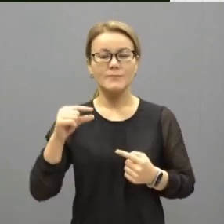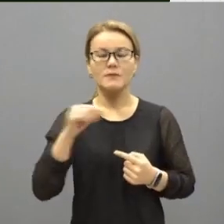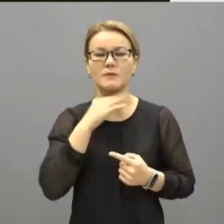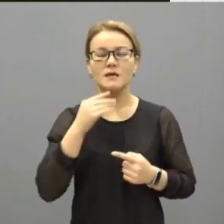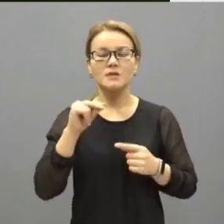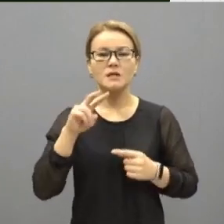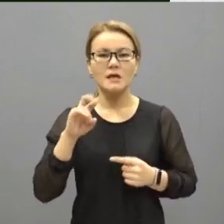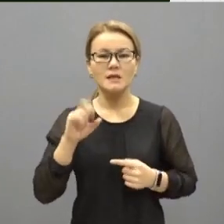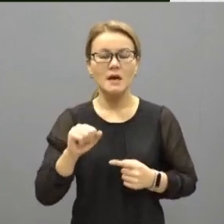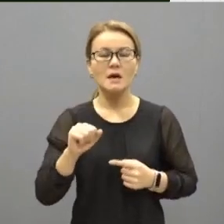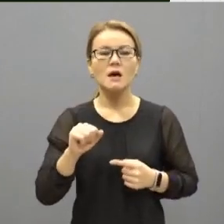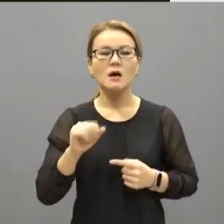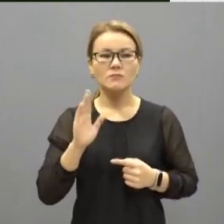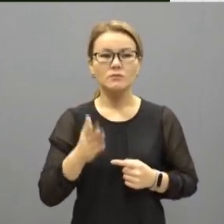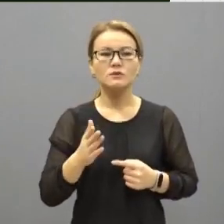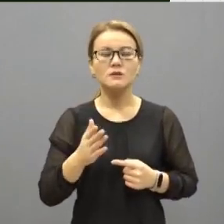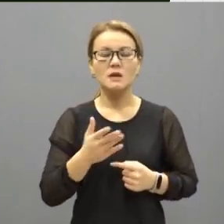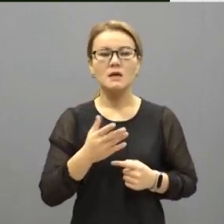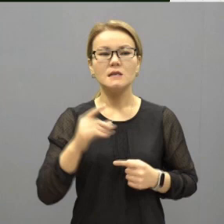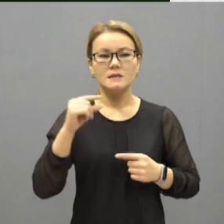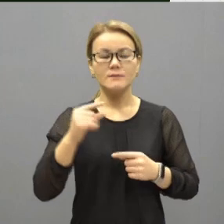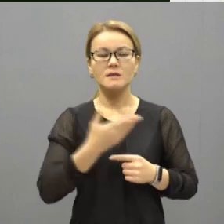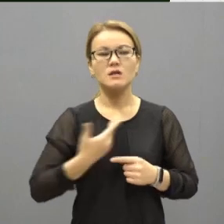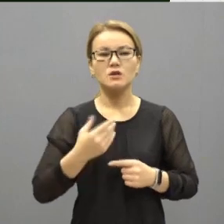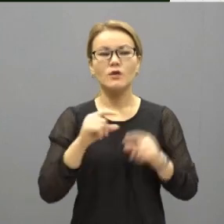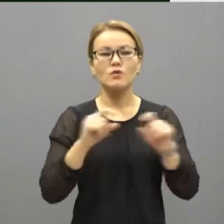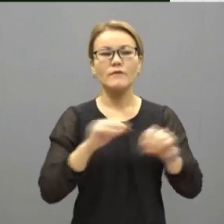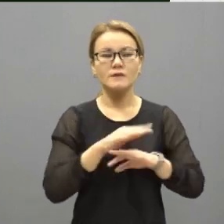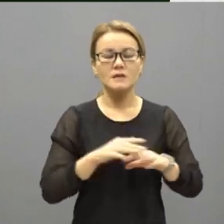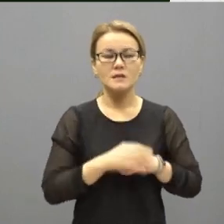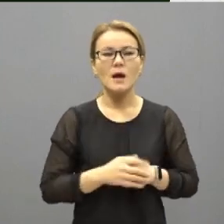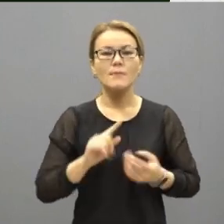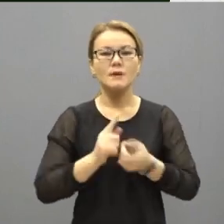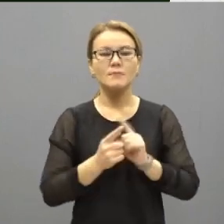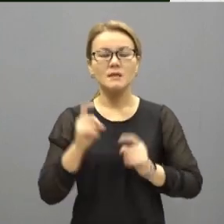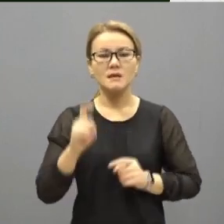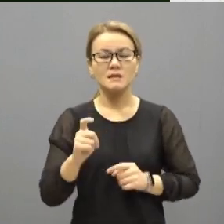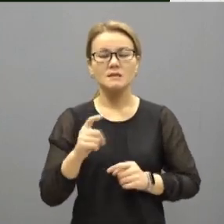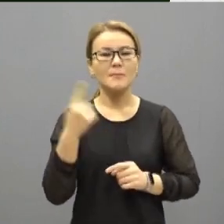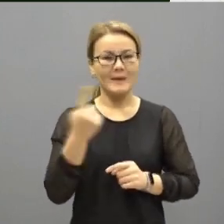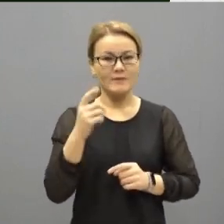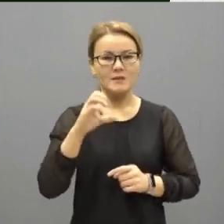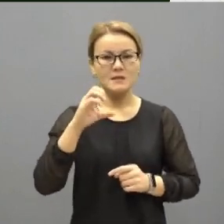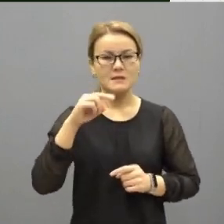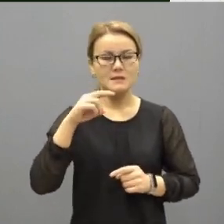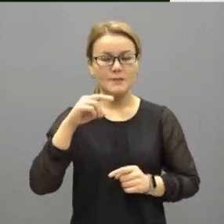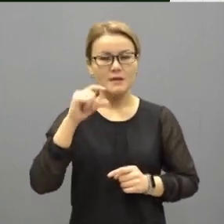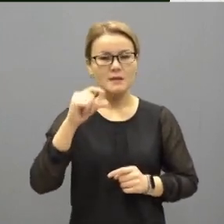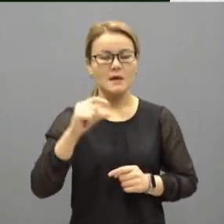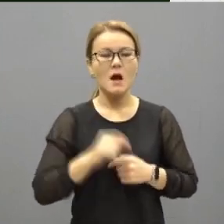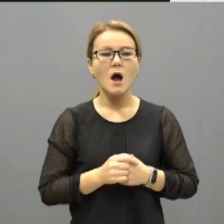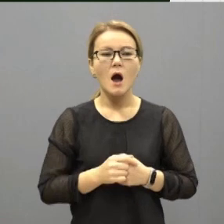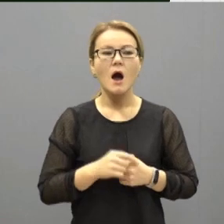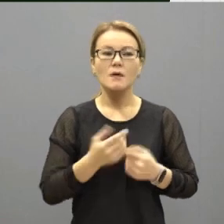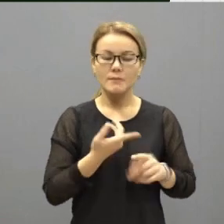будет являться степенью нашего уравнения. Так как переменная х у нас в первой степени, то и